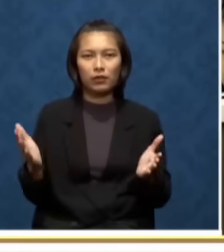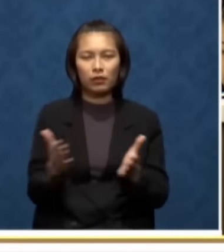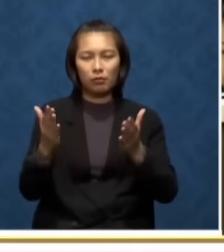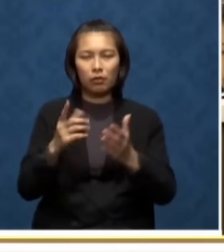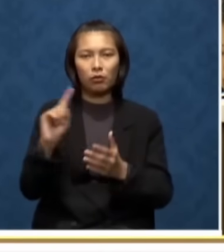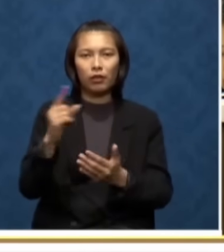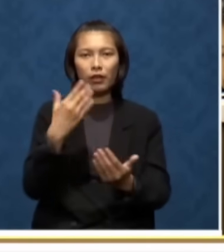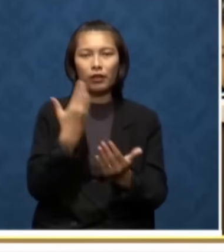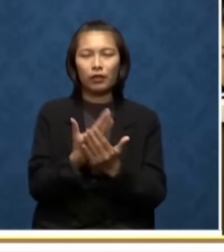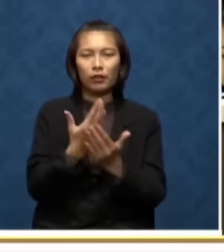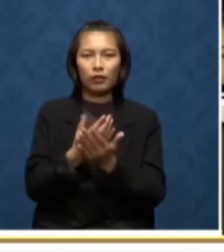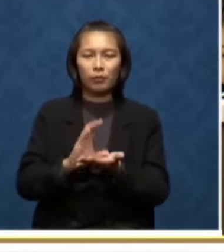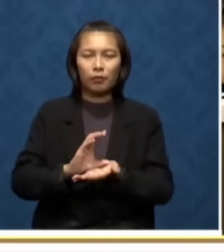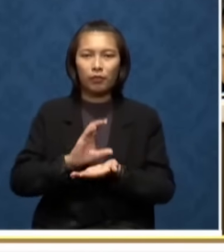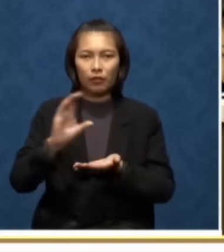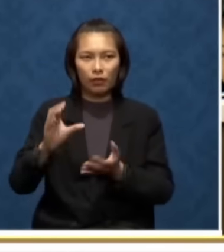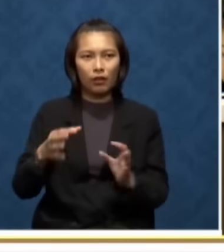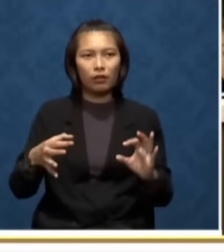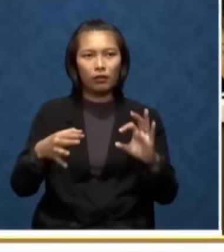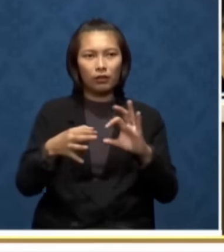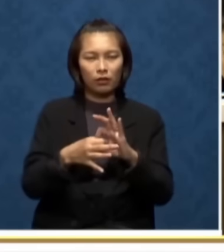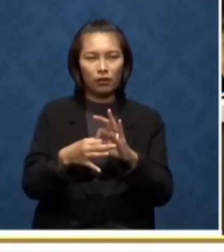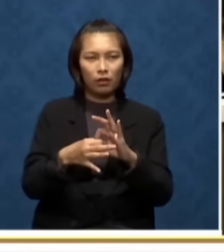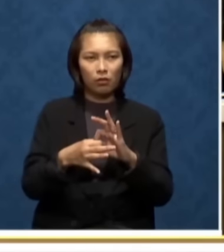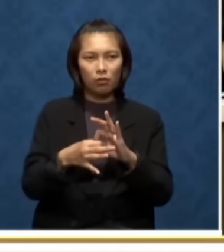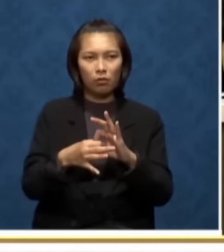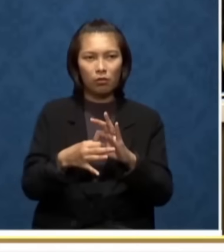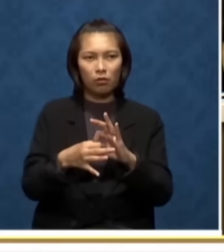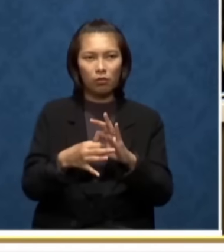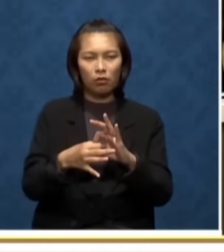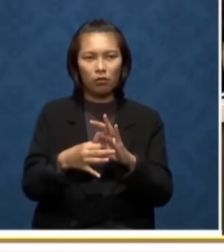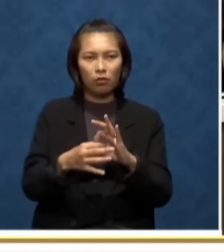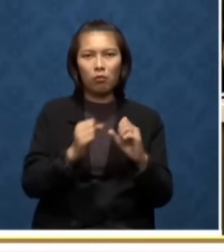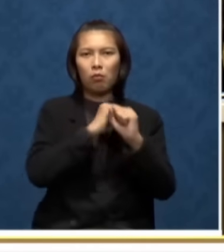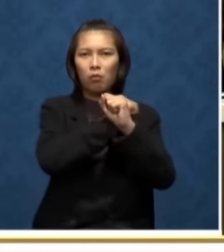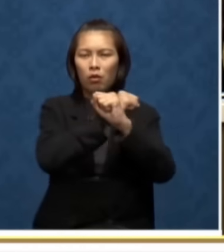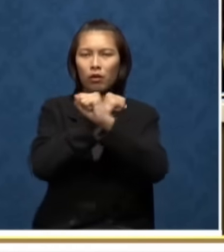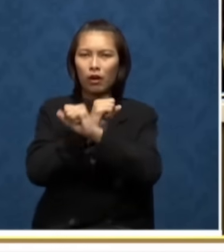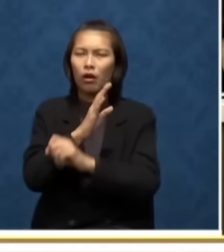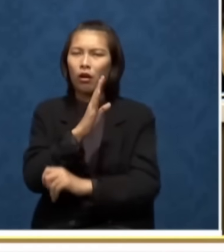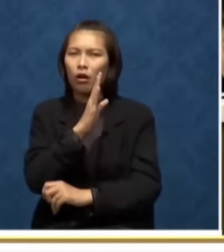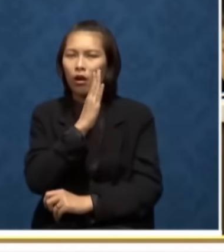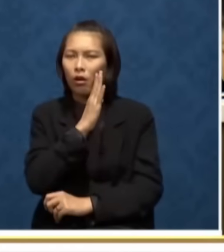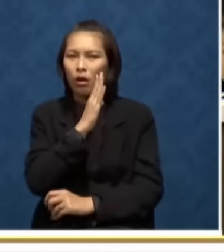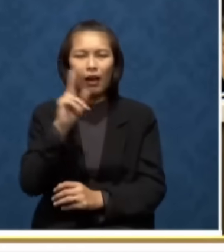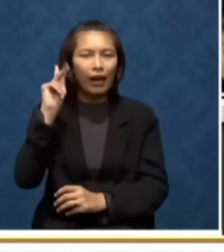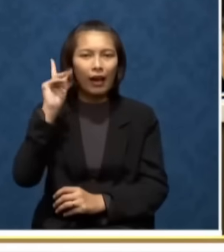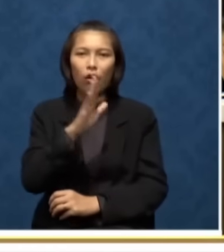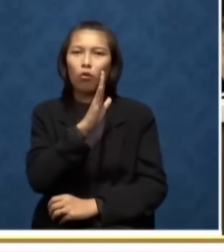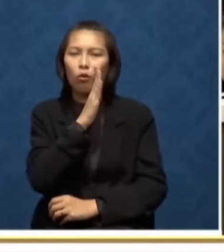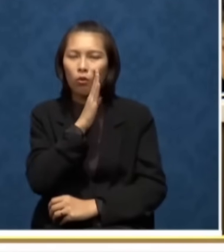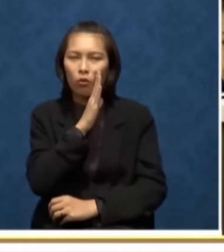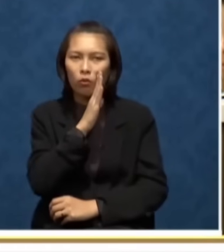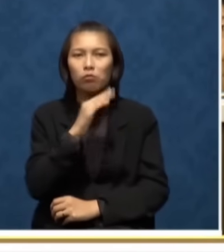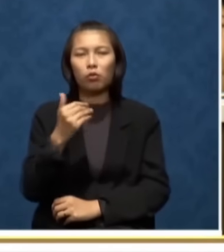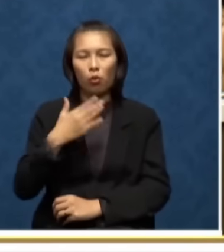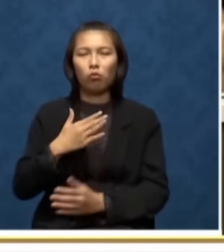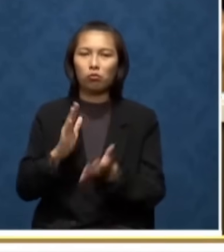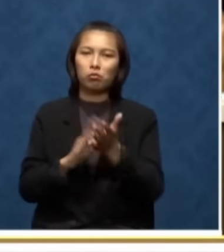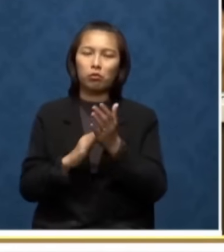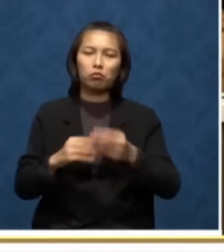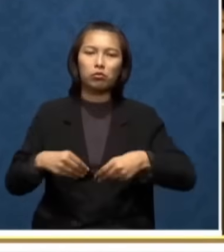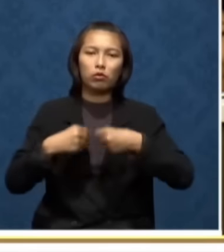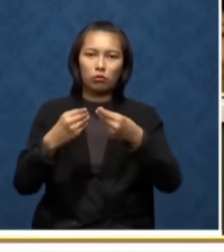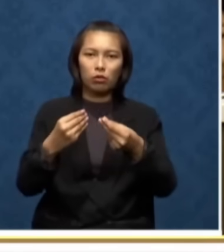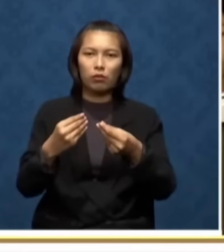งบประมาณที่เกี่ยวข้องกับการต่อต้านข่าวปลอมเป็นจำนวนมากซึ่งดิฉันก็เห็นดีเห็นงานนะคะกับการที่